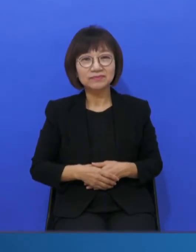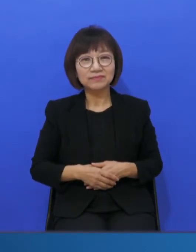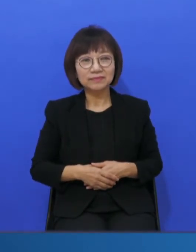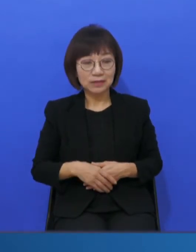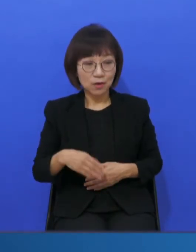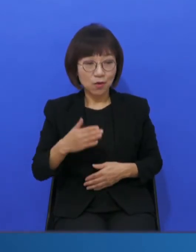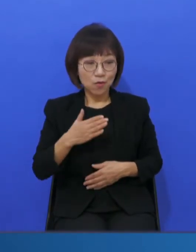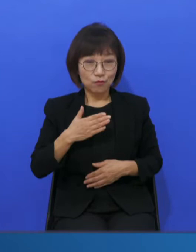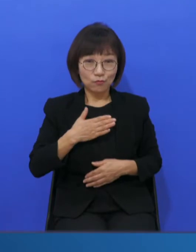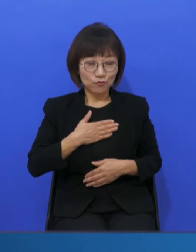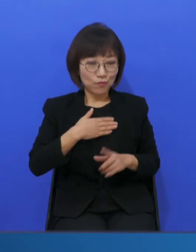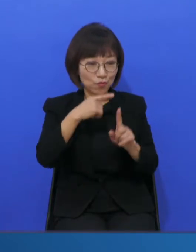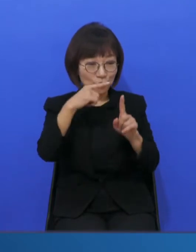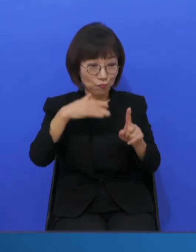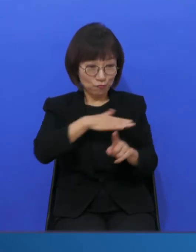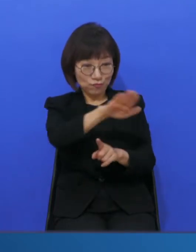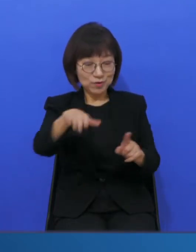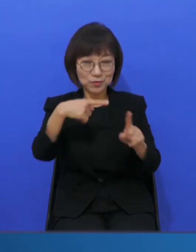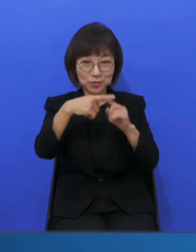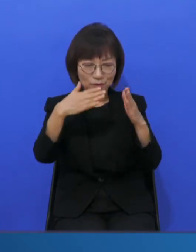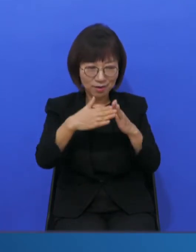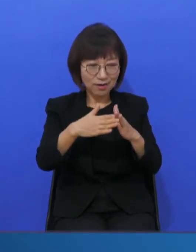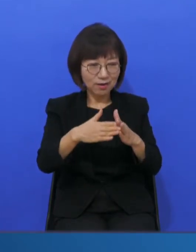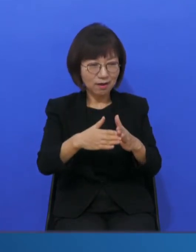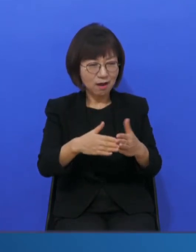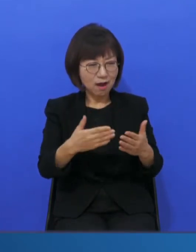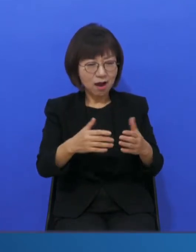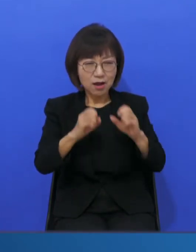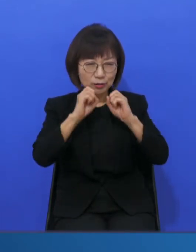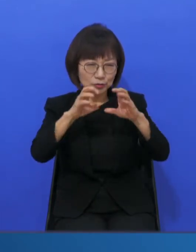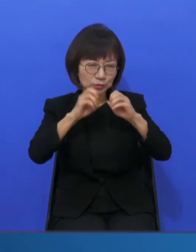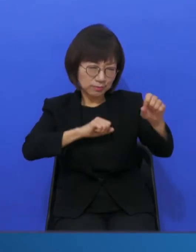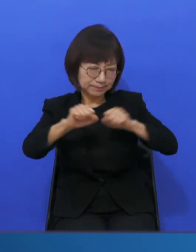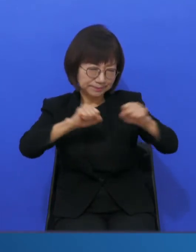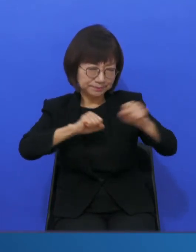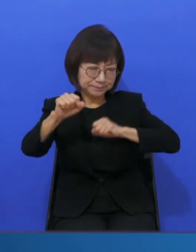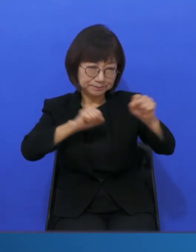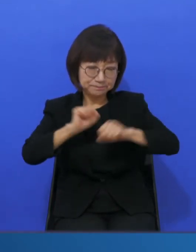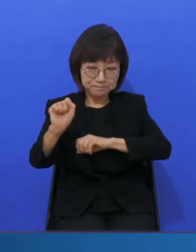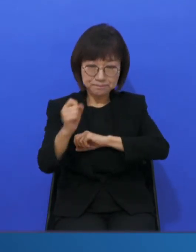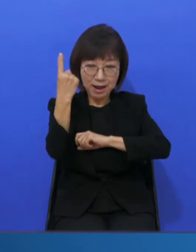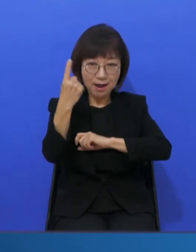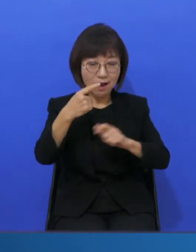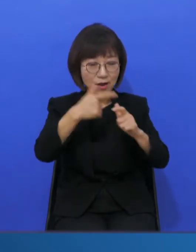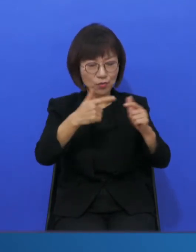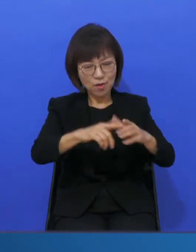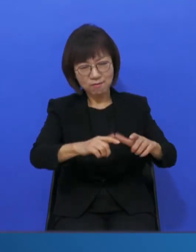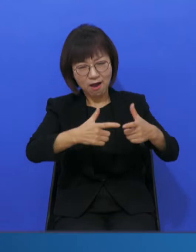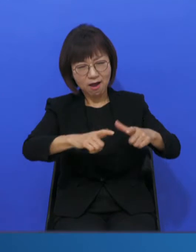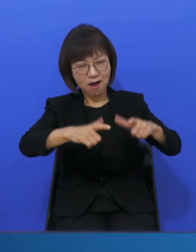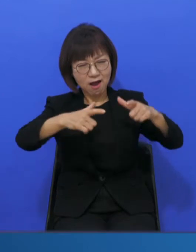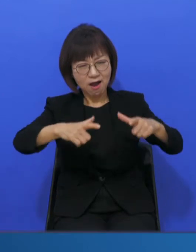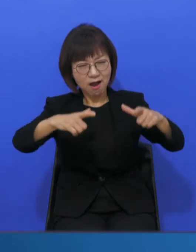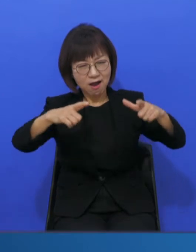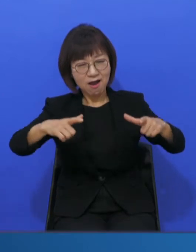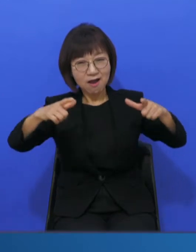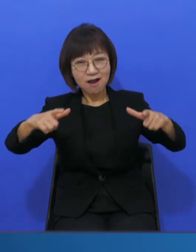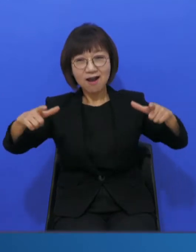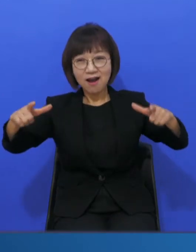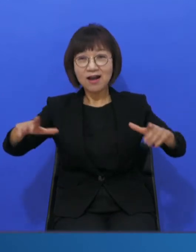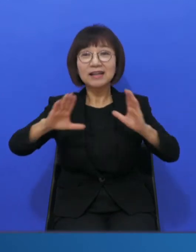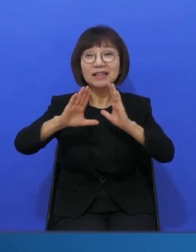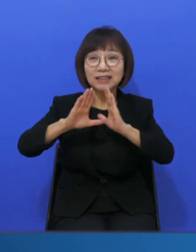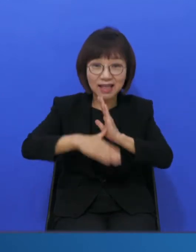부흥이나 전 세계 많은 전도 운동이 일어날 때입니다. And it was at the time when our church had great revival and we were doing the evangelism movement throughout the